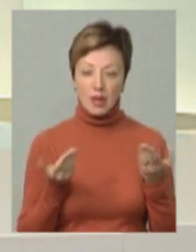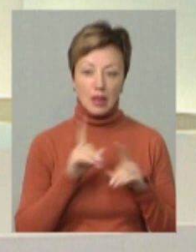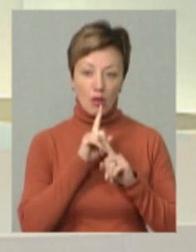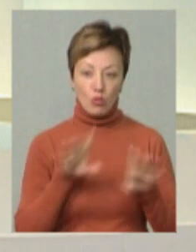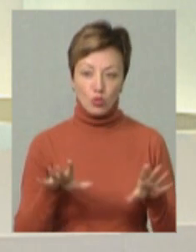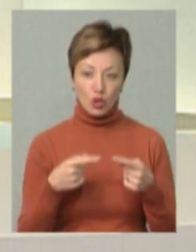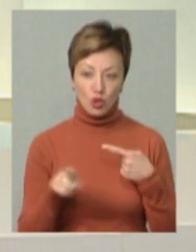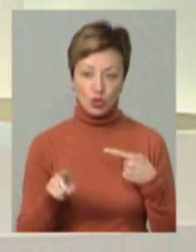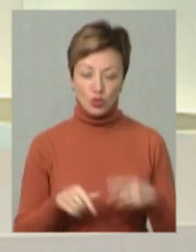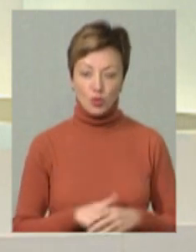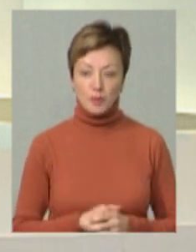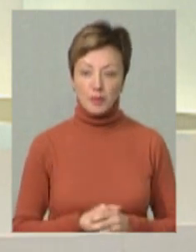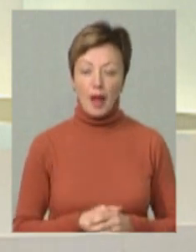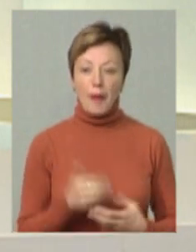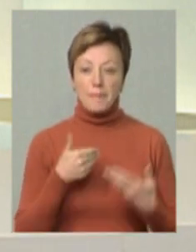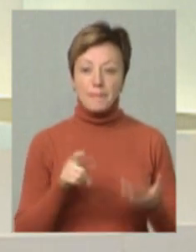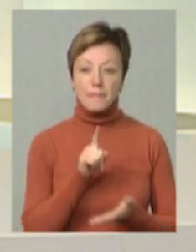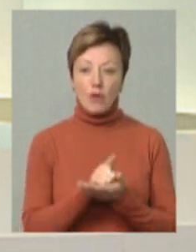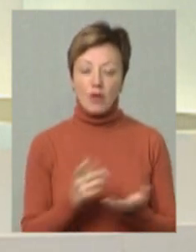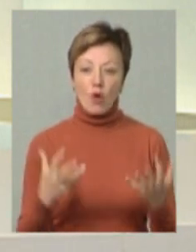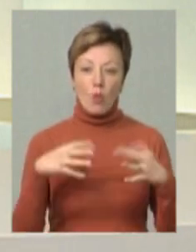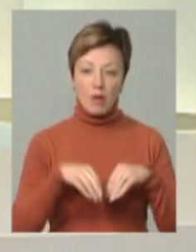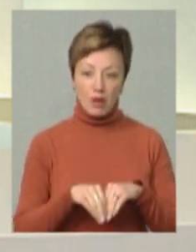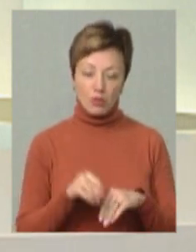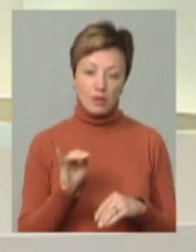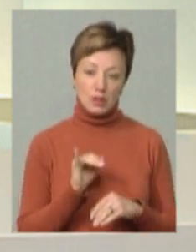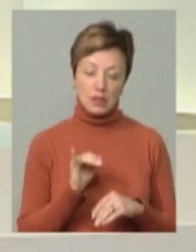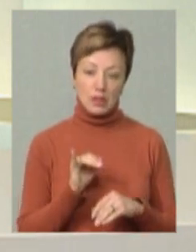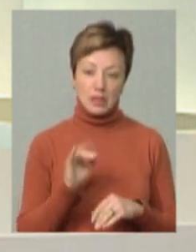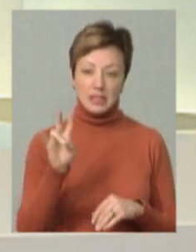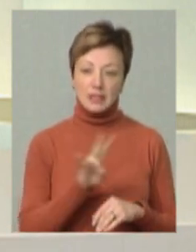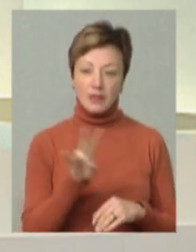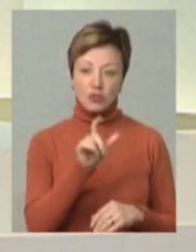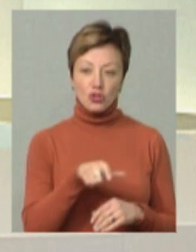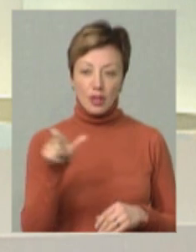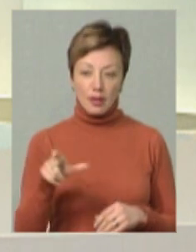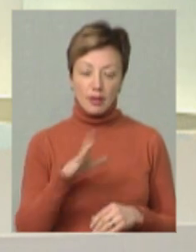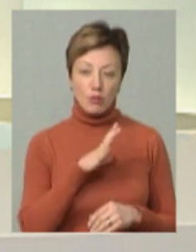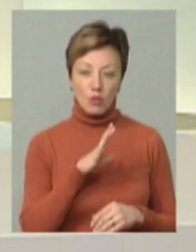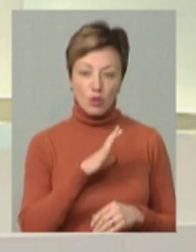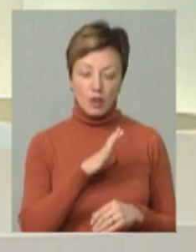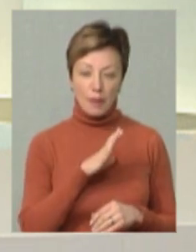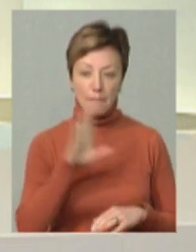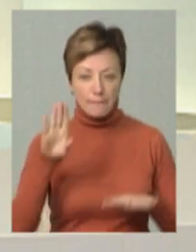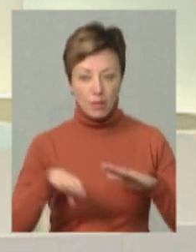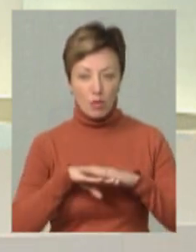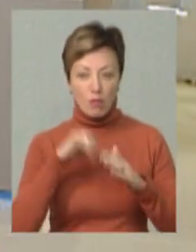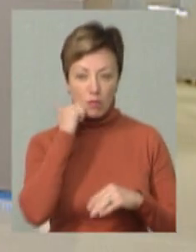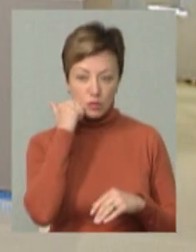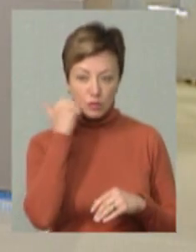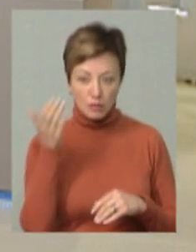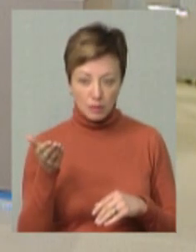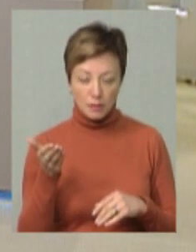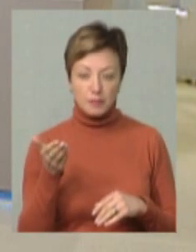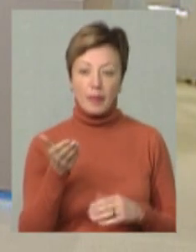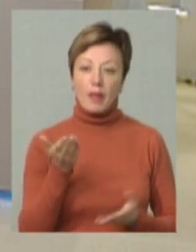буде. І ми повинні об'єднуватися. І ті священники, які були підпорядкування Московського